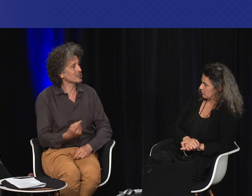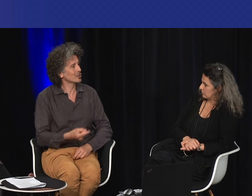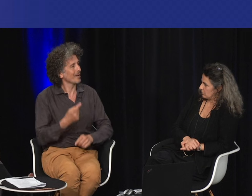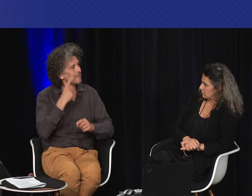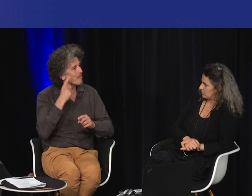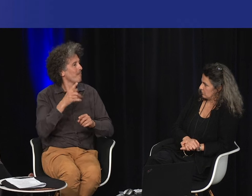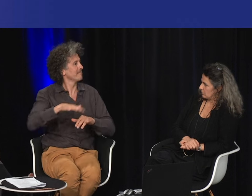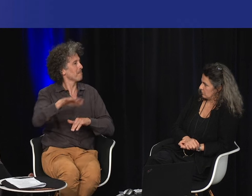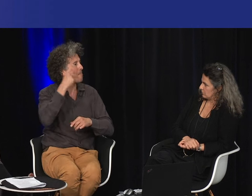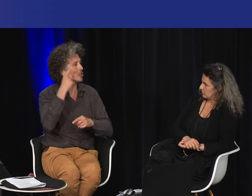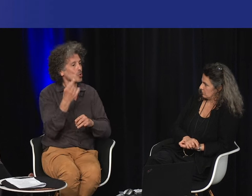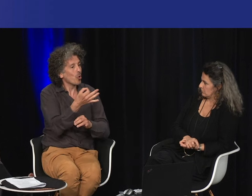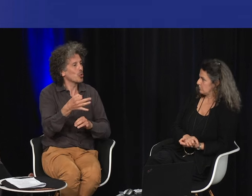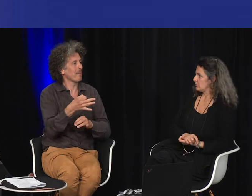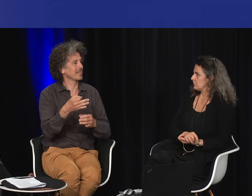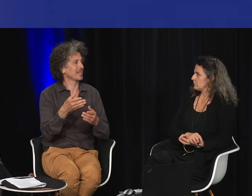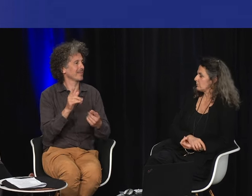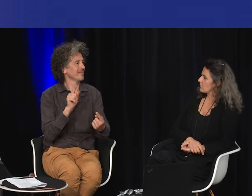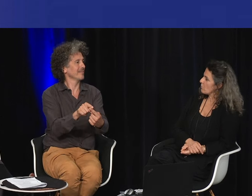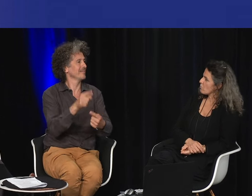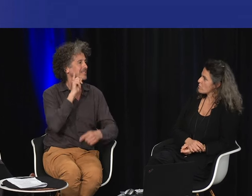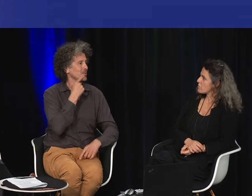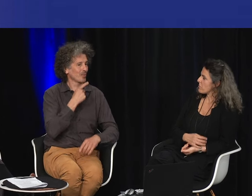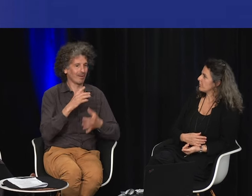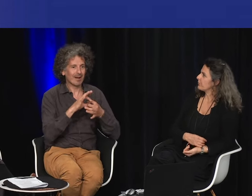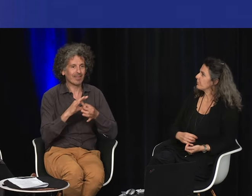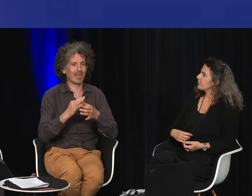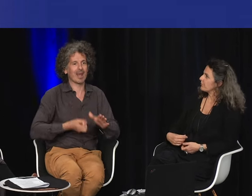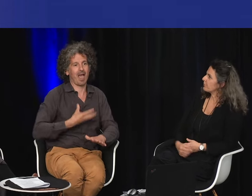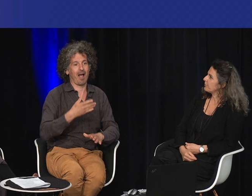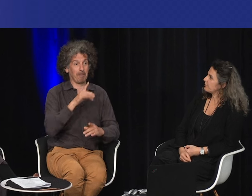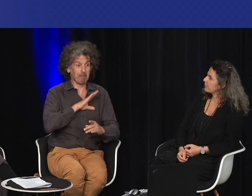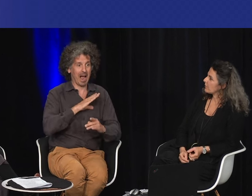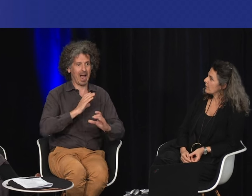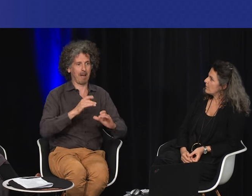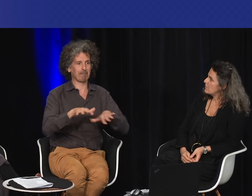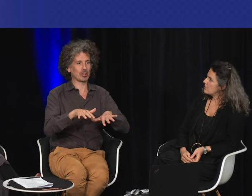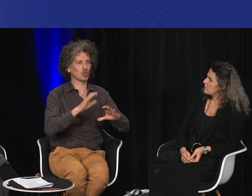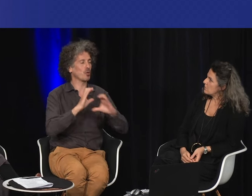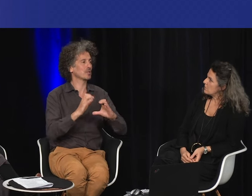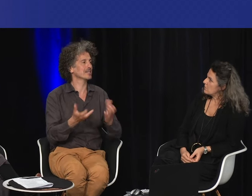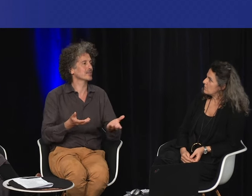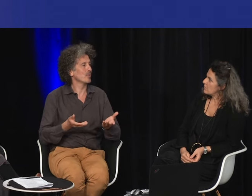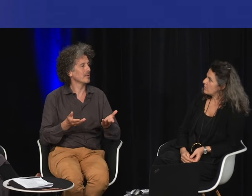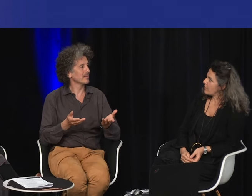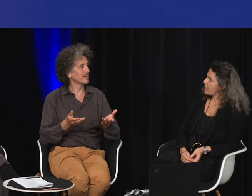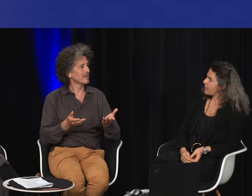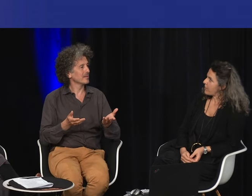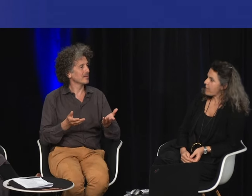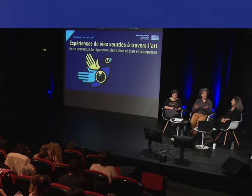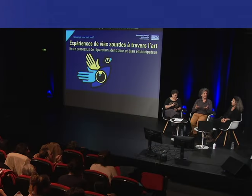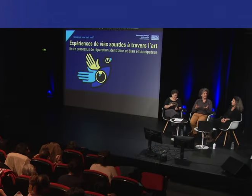je veux dire il y a beaucoup de choses qui sont qui peuvent venir naturellement de l'art et qui peuvent provoquer aussi des choses